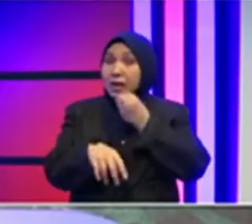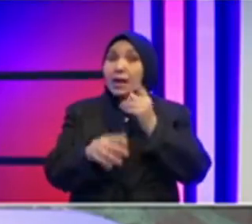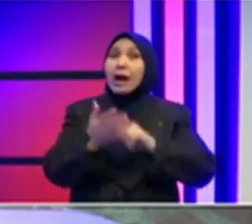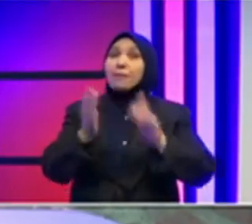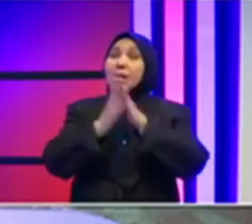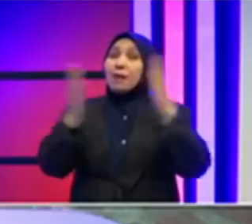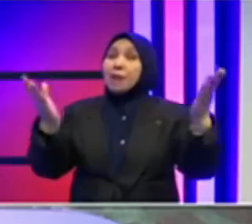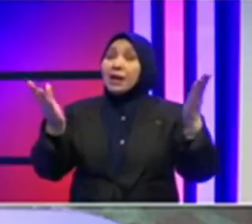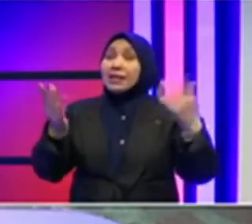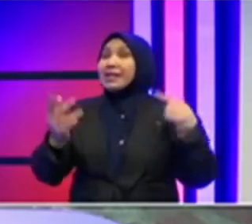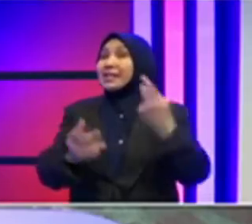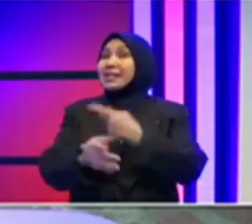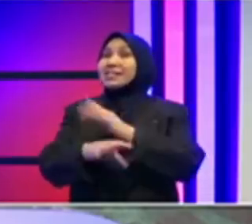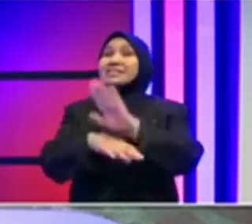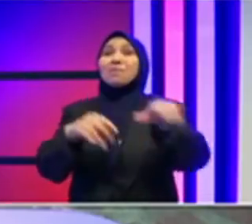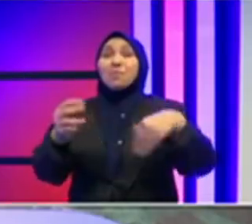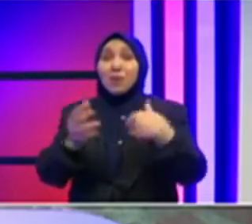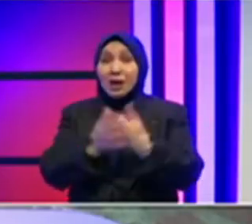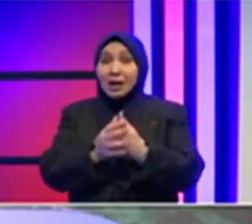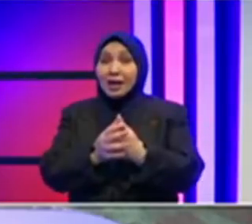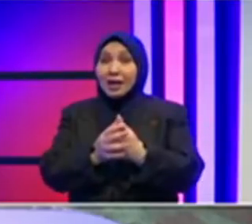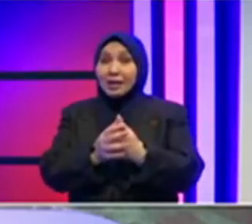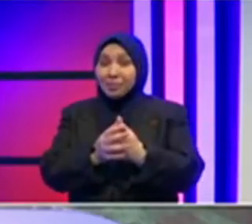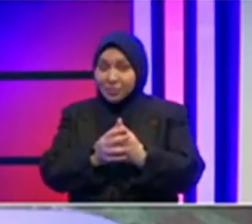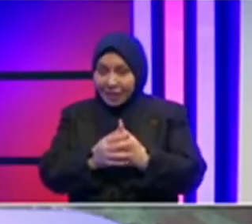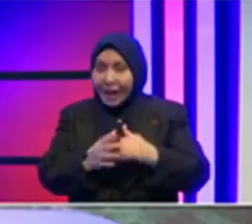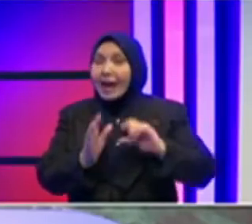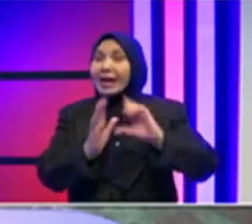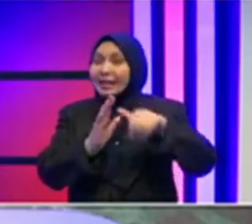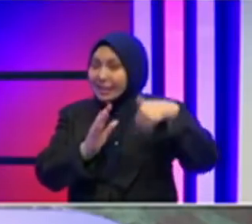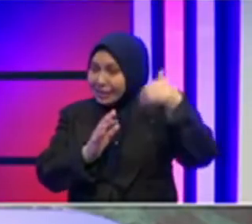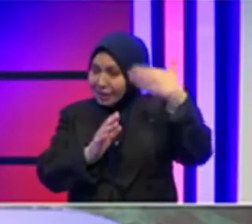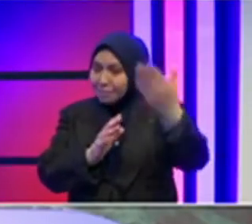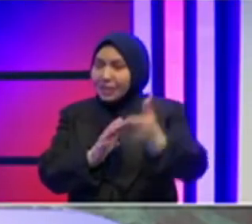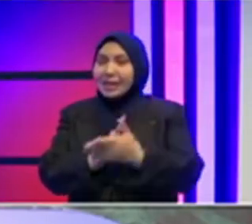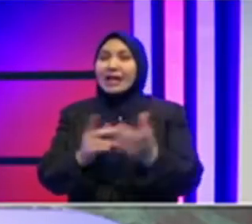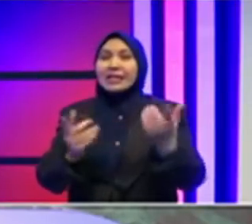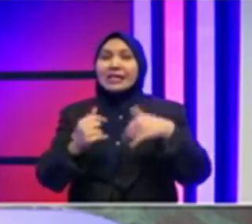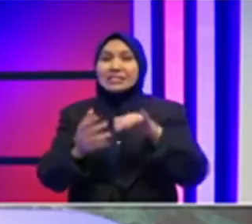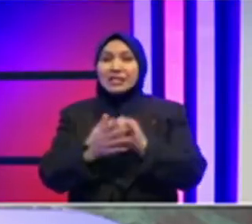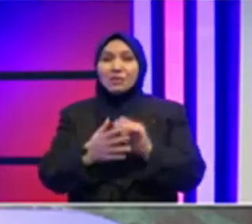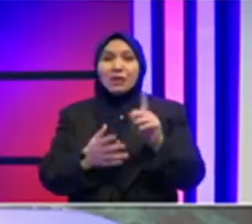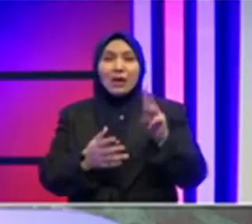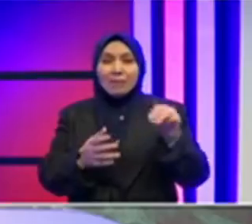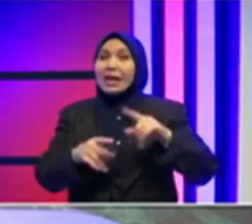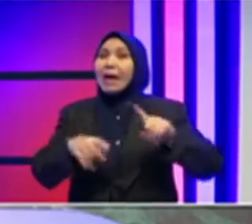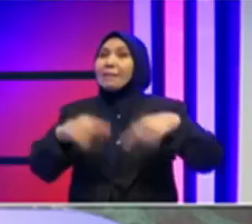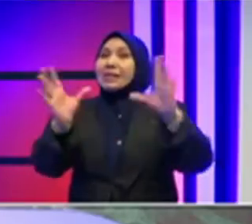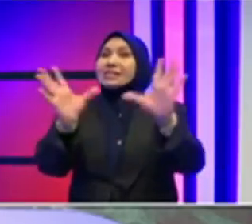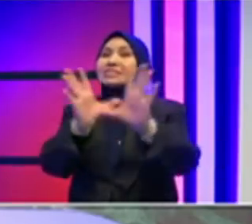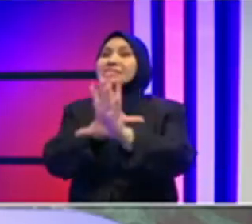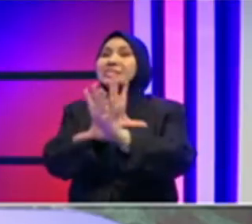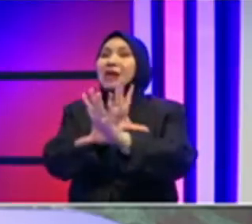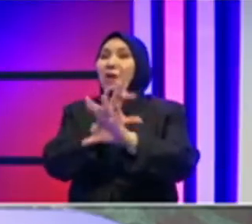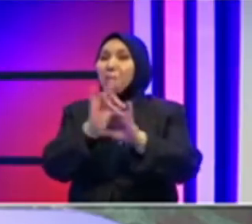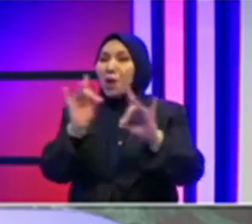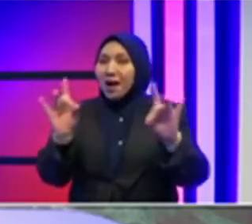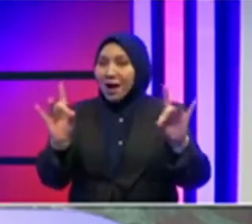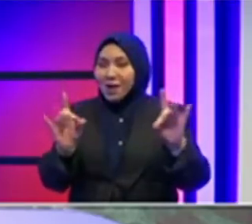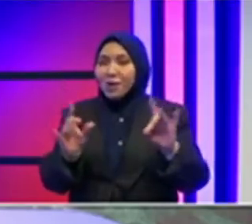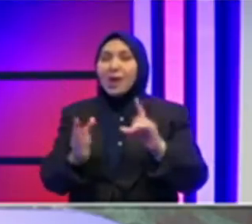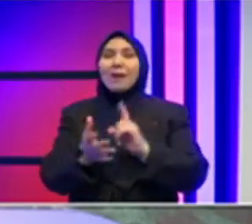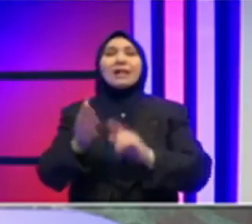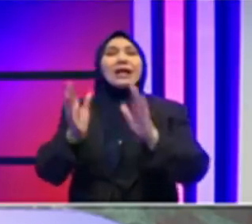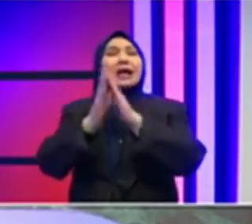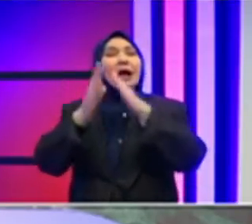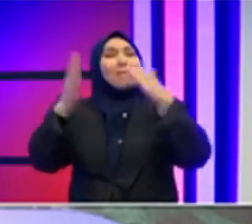khabar kita semua? Kelak kami datang sinun. Ah, ini maksudnya nak pergi Sarawak lah. Maksudnya tu apa khabar